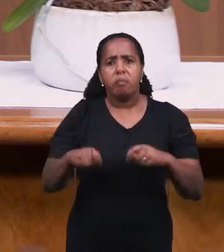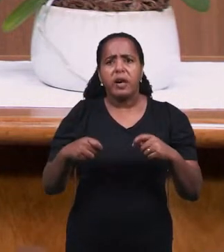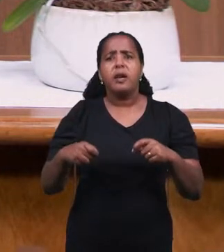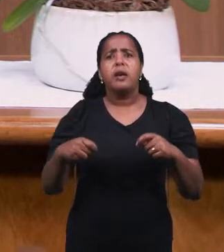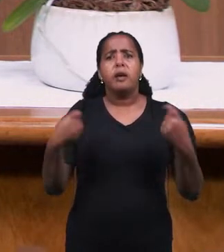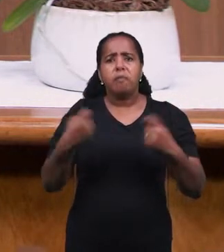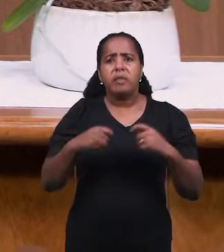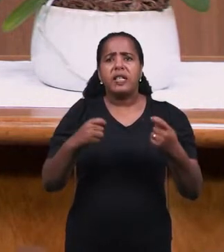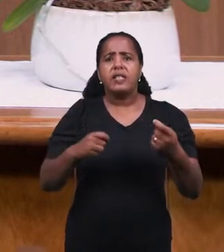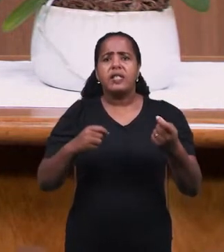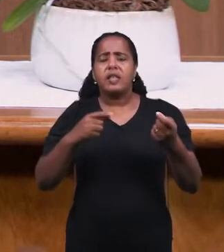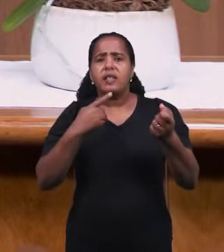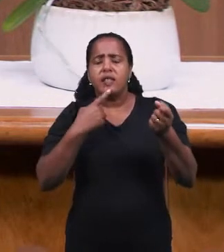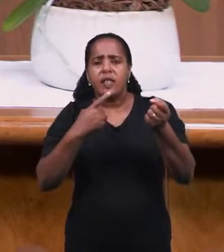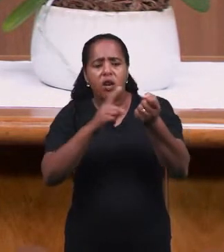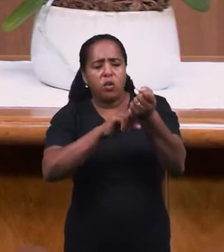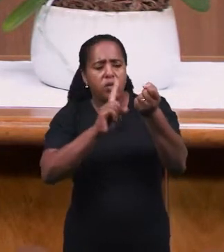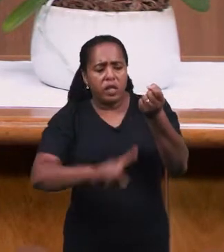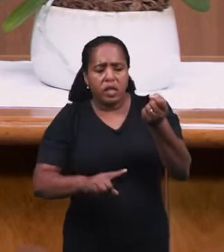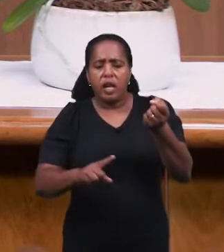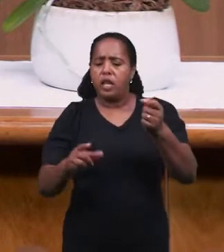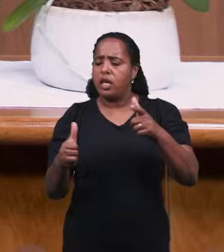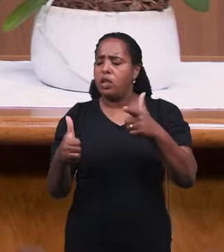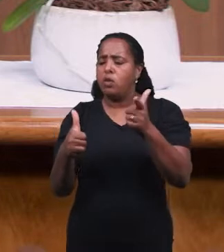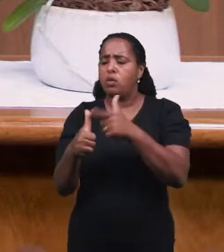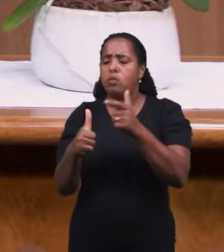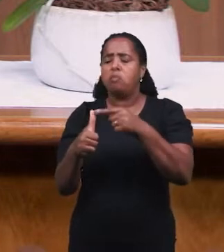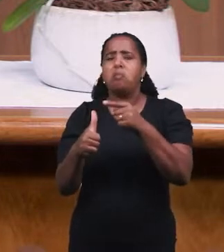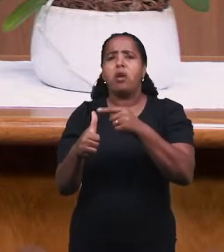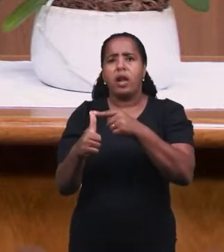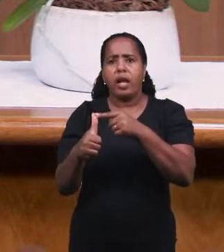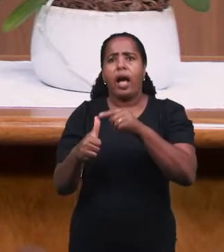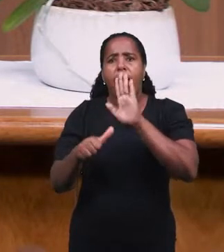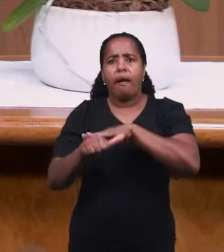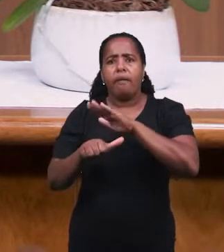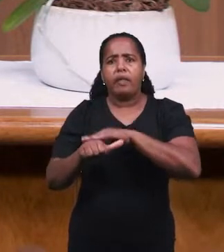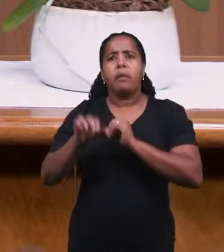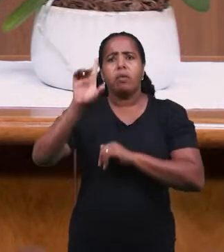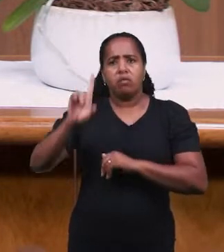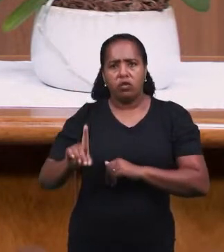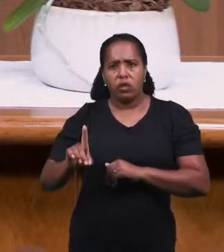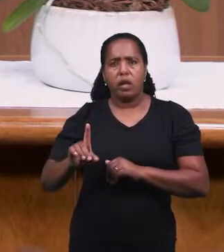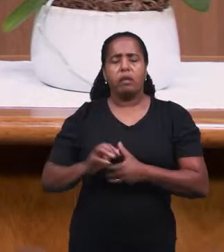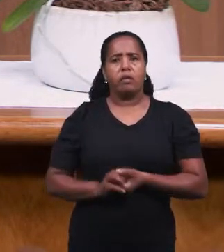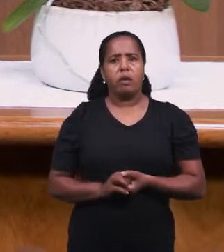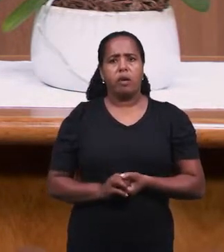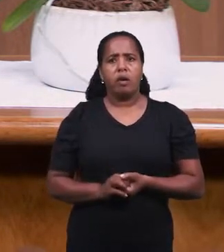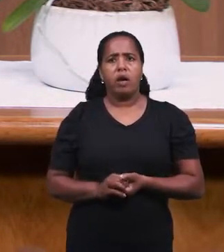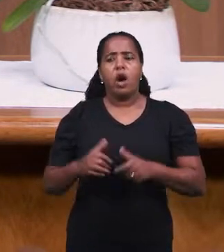et tu dois aussi avoir la marque du sang sur le pouce de la main droite.